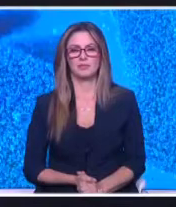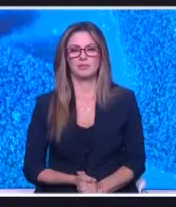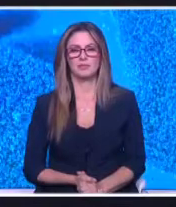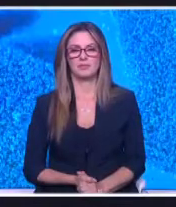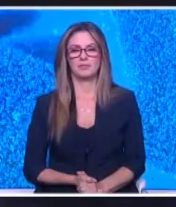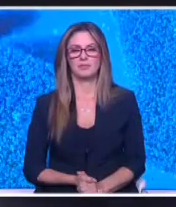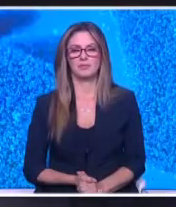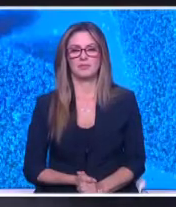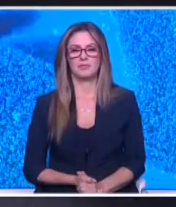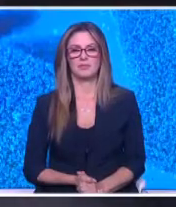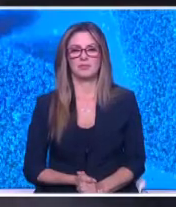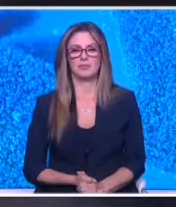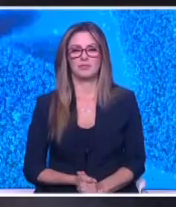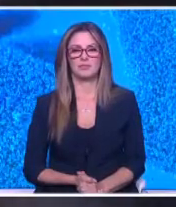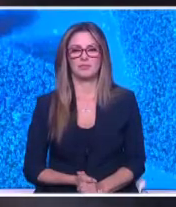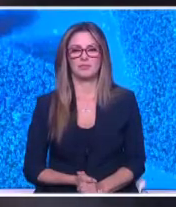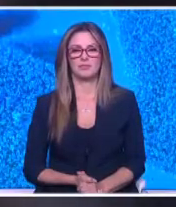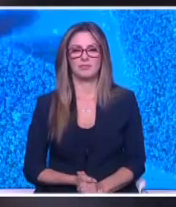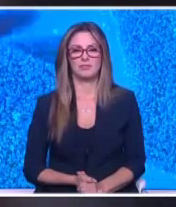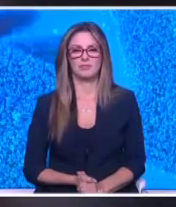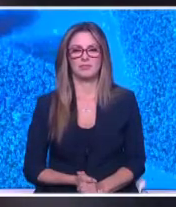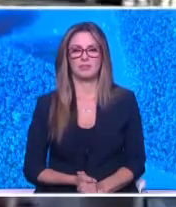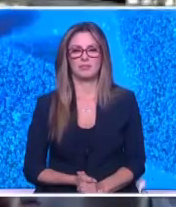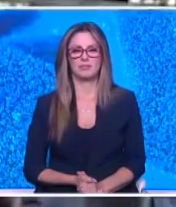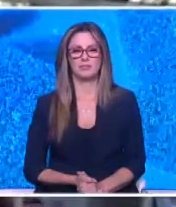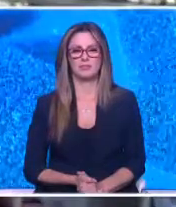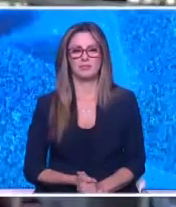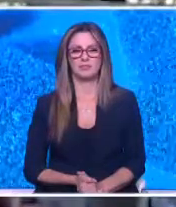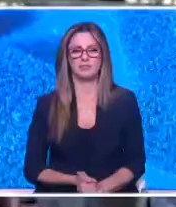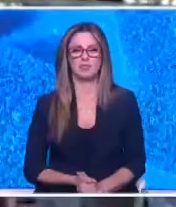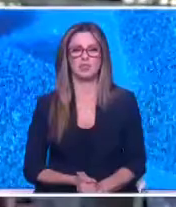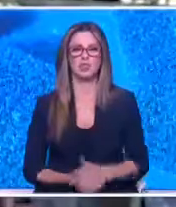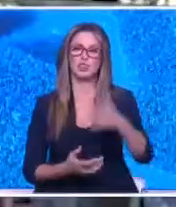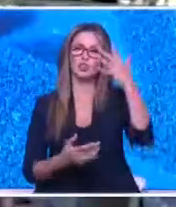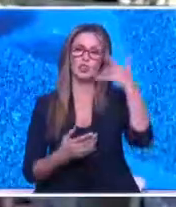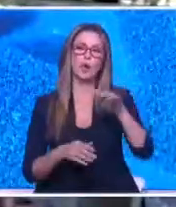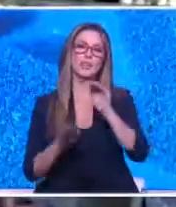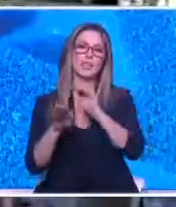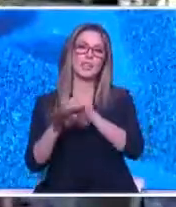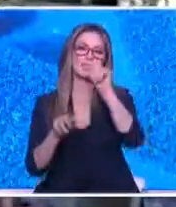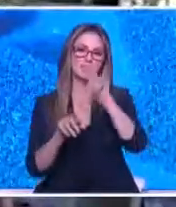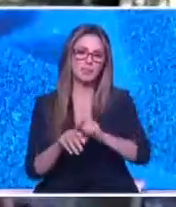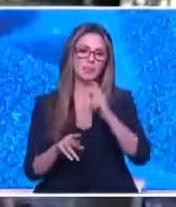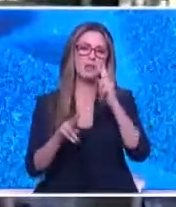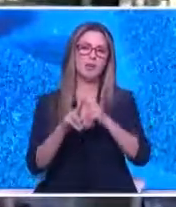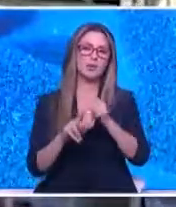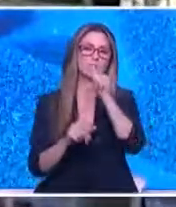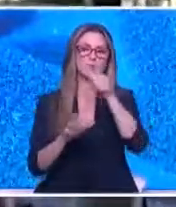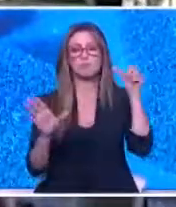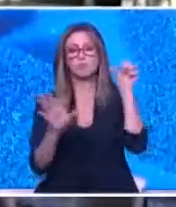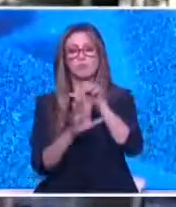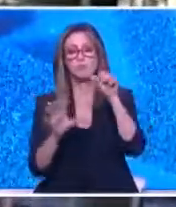tuttun az önce? Bal tuttuysa canlanır mı birazdan ama bizim için? Valla canlanır. Çok tedavisine başlandı ve hızlı bir sıvı